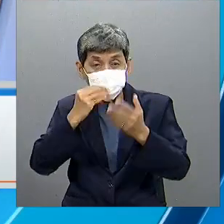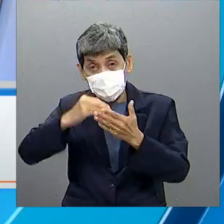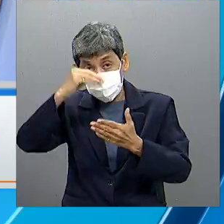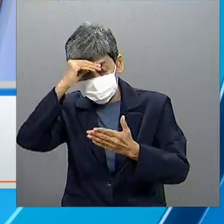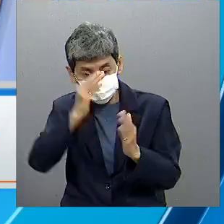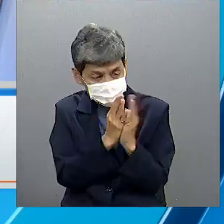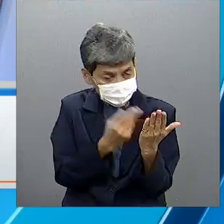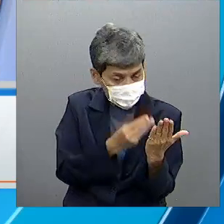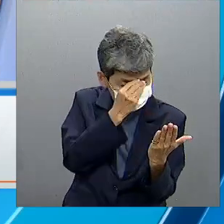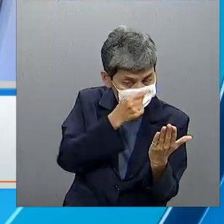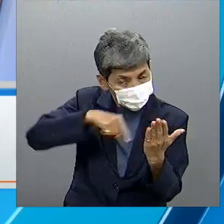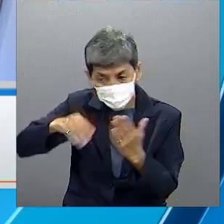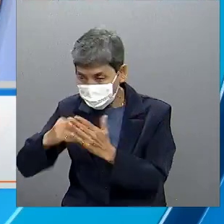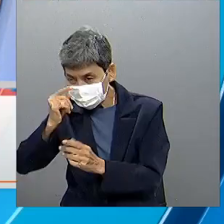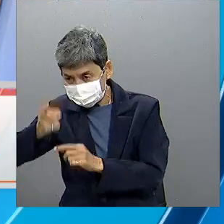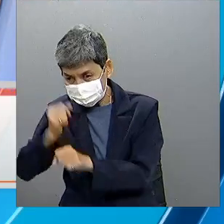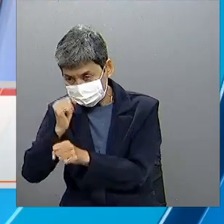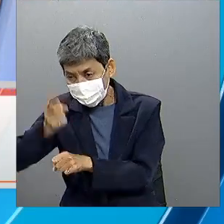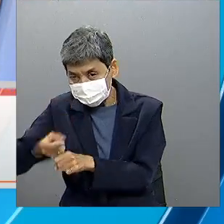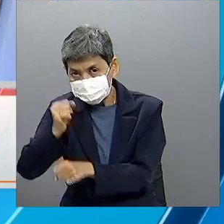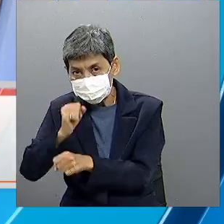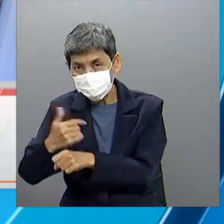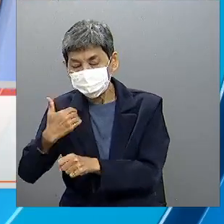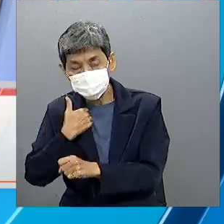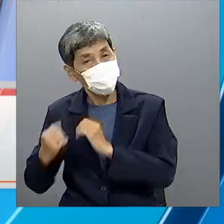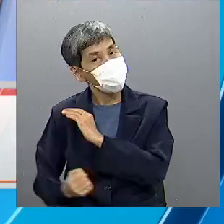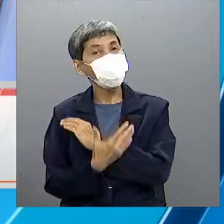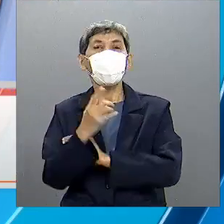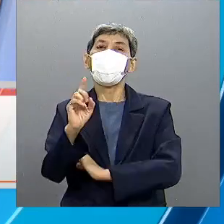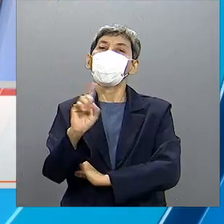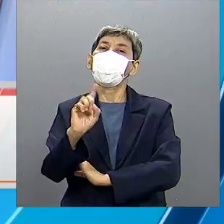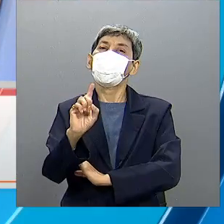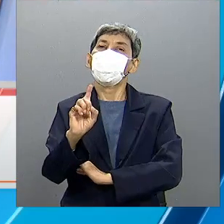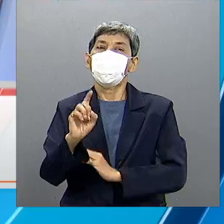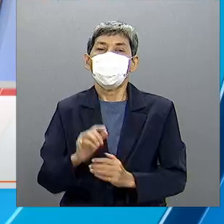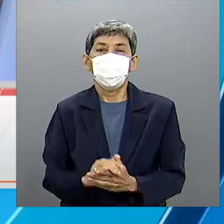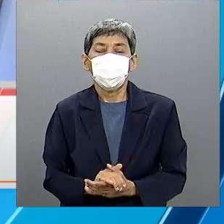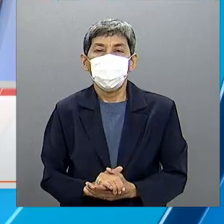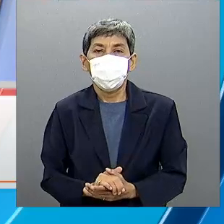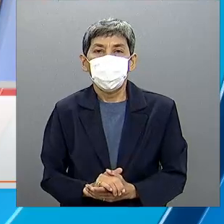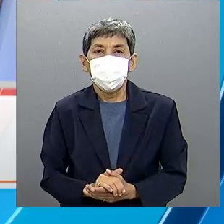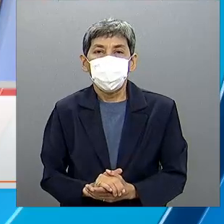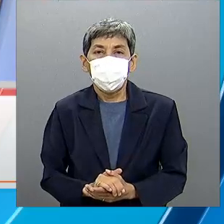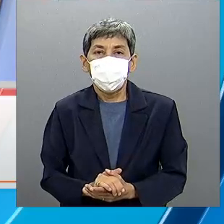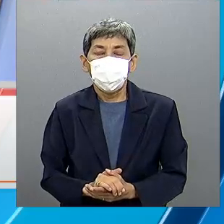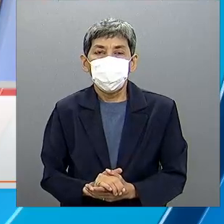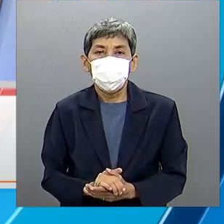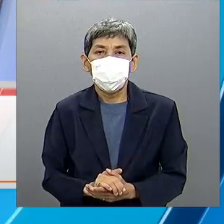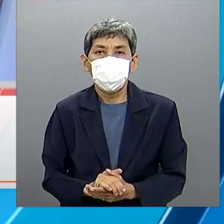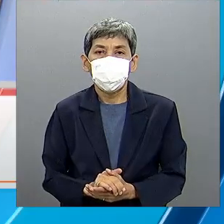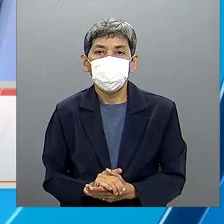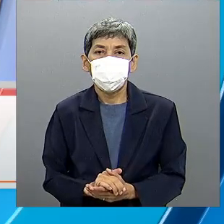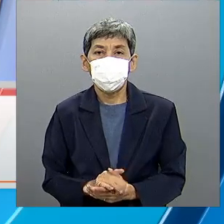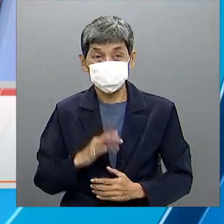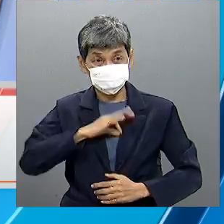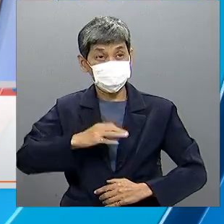ำคัญกับเด็กๆแล้วก็จะช่วยสร้างโอกาสให้กับพวกเขายังไงบ้างคะ ก็ส่วนตัวปูคิดว่